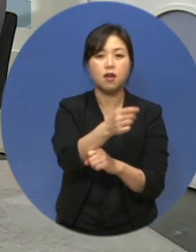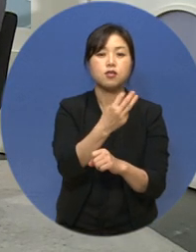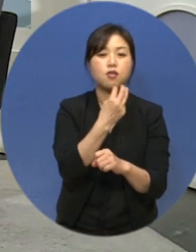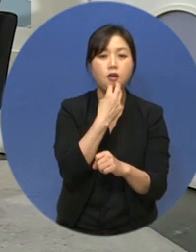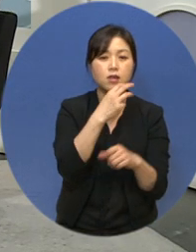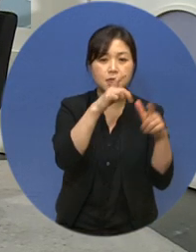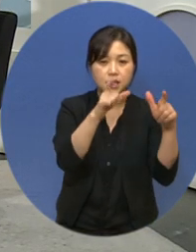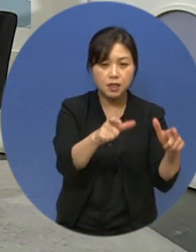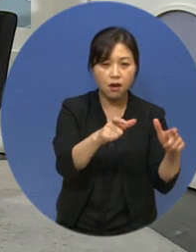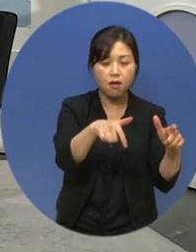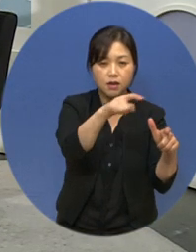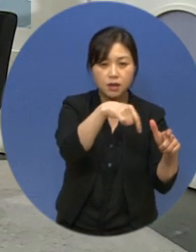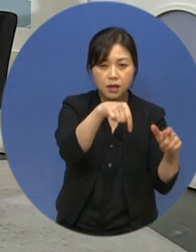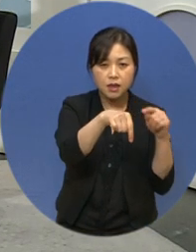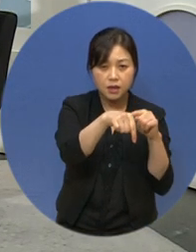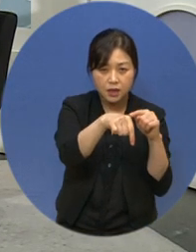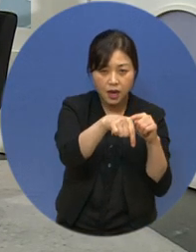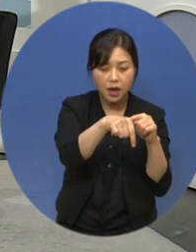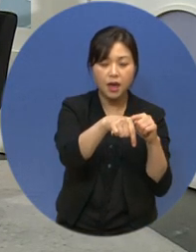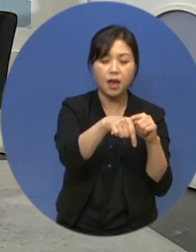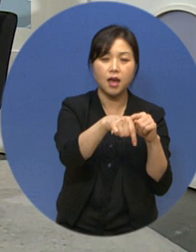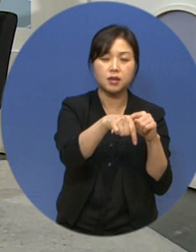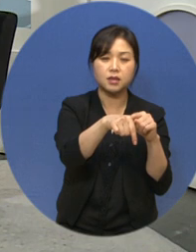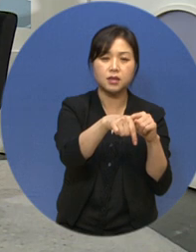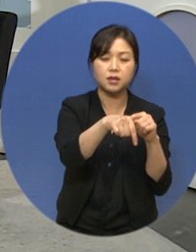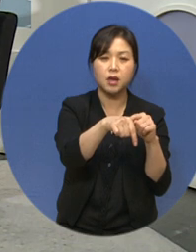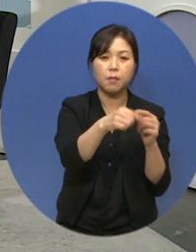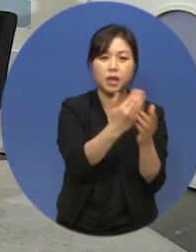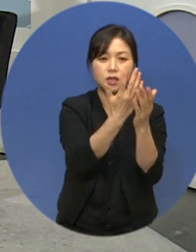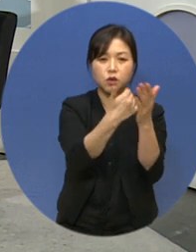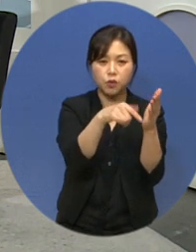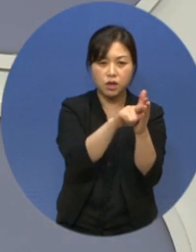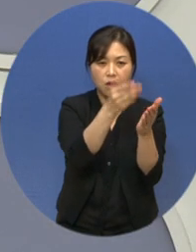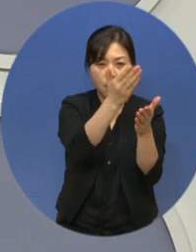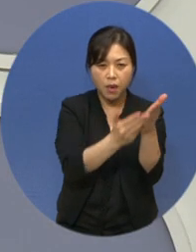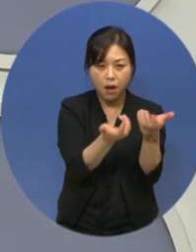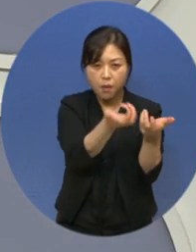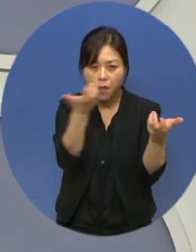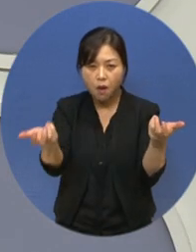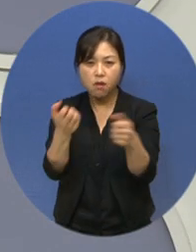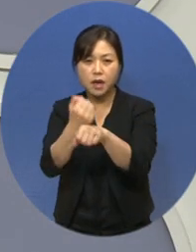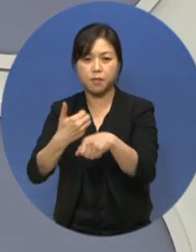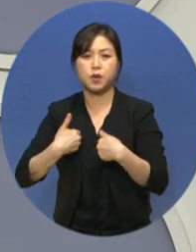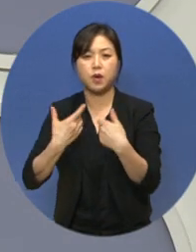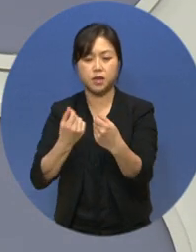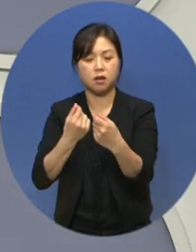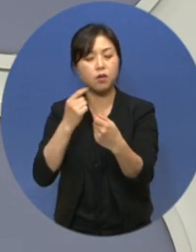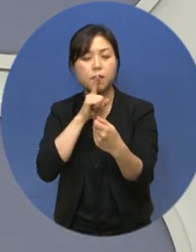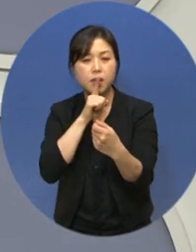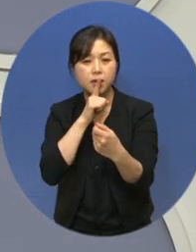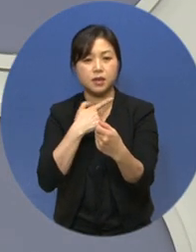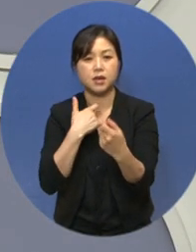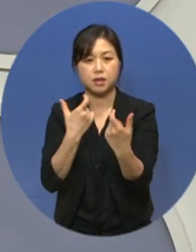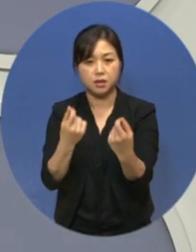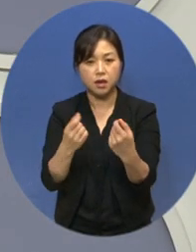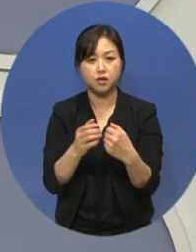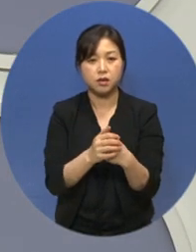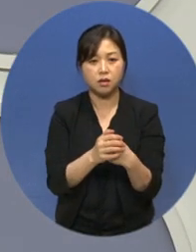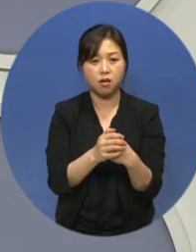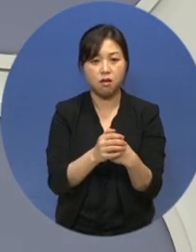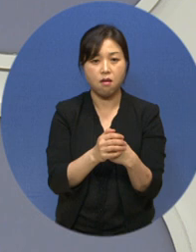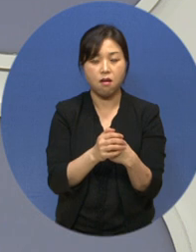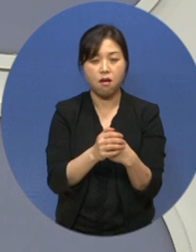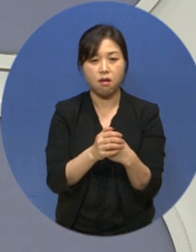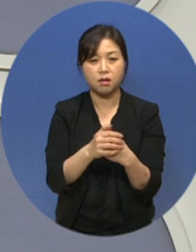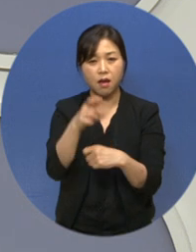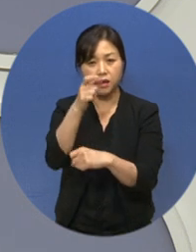이전에 어떤 반 점도 6가 100 검 녹이기 때문에 실적으로 행정수도 가 완성 되려면 국회에도 이전하고 나서